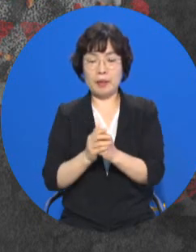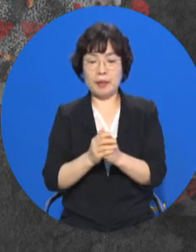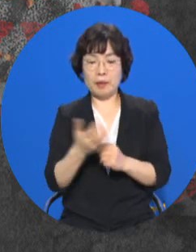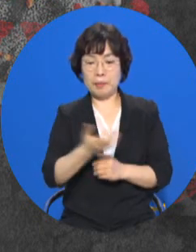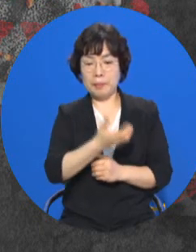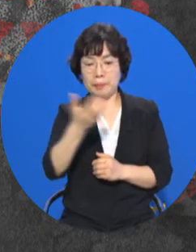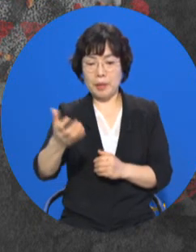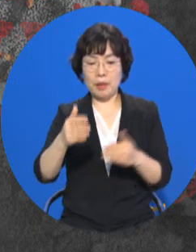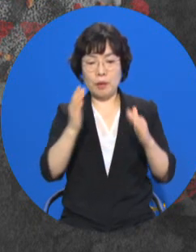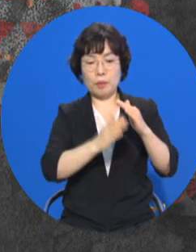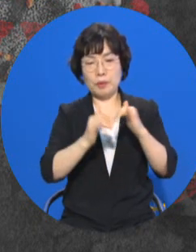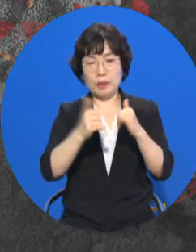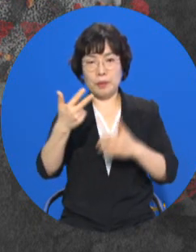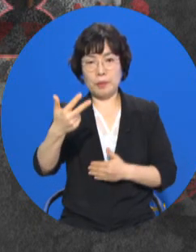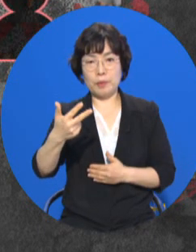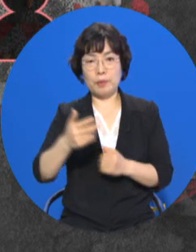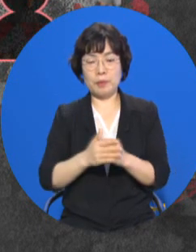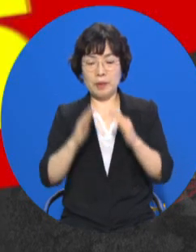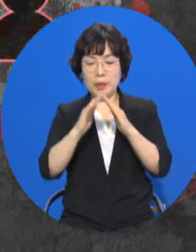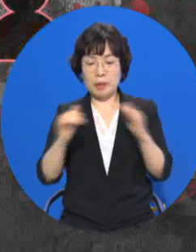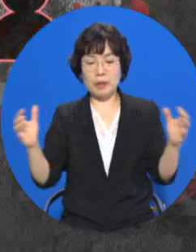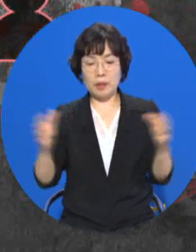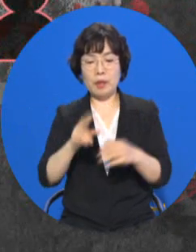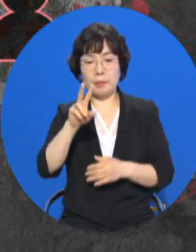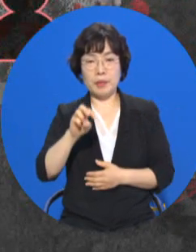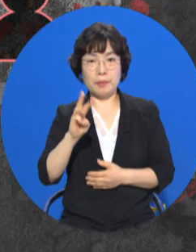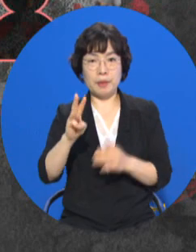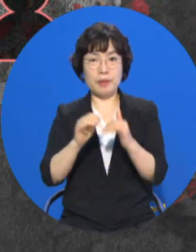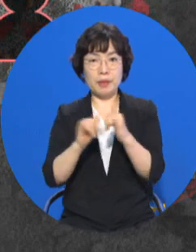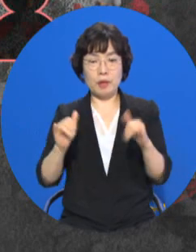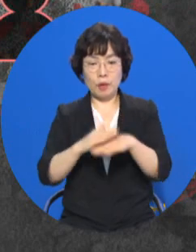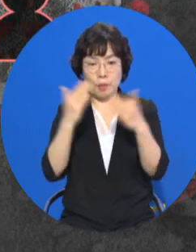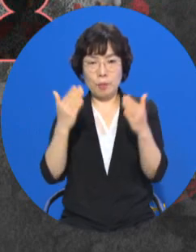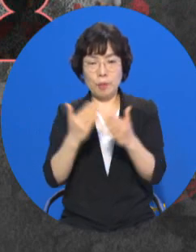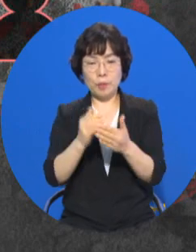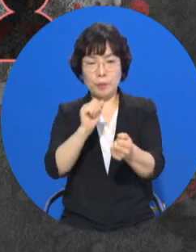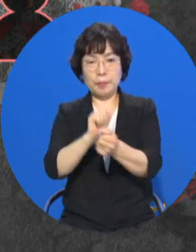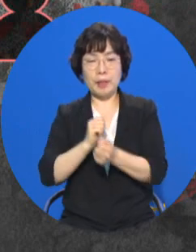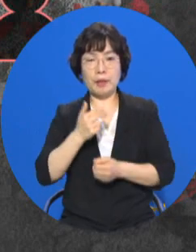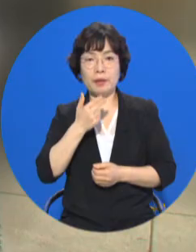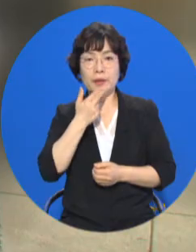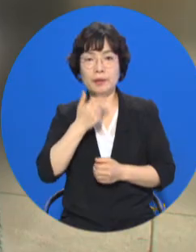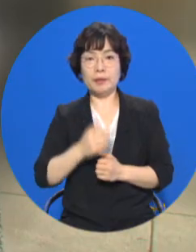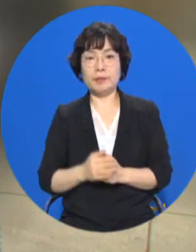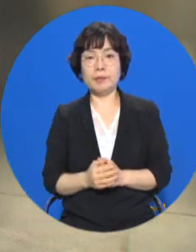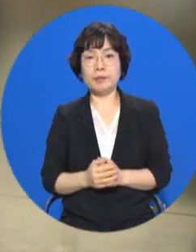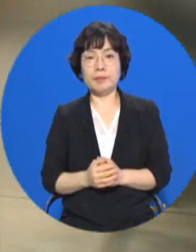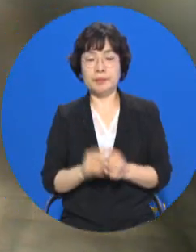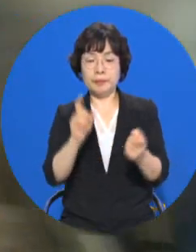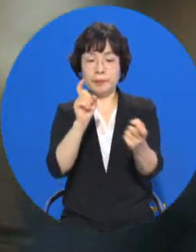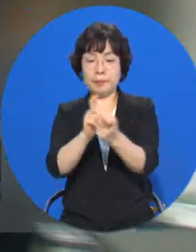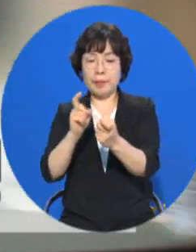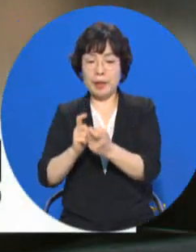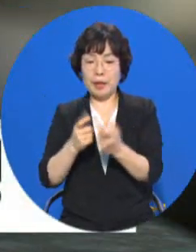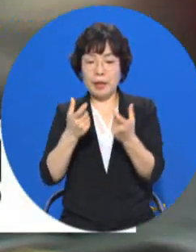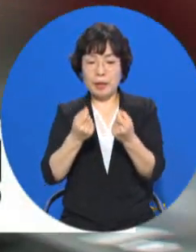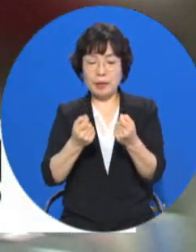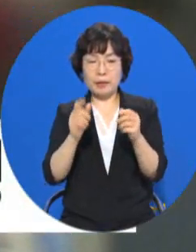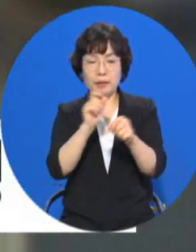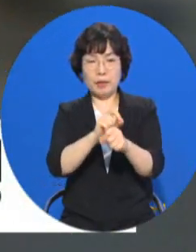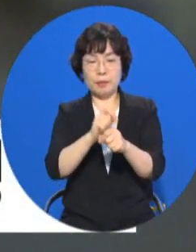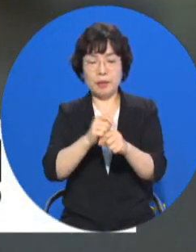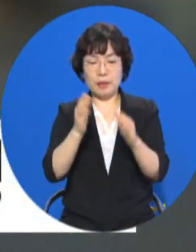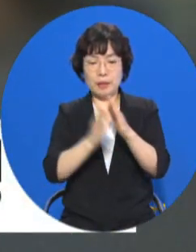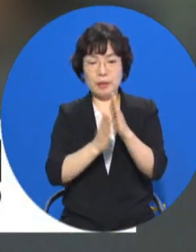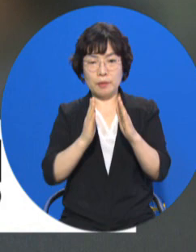이송에 관여한 공무원 7명과 그 가족 등 23명으로 모두 음성 판정을 받았습니다. 접촉자와 같은 사무실을 쓰는